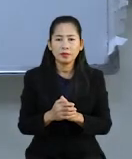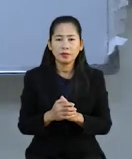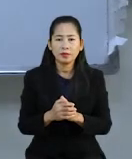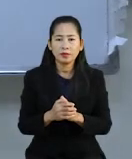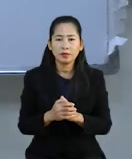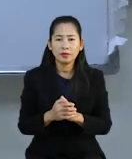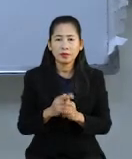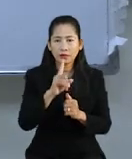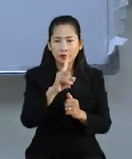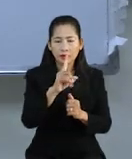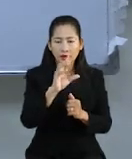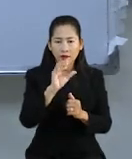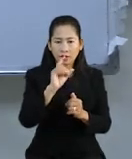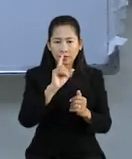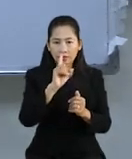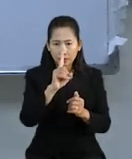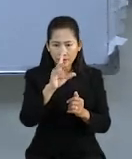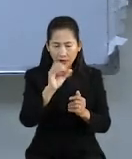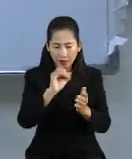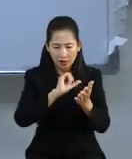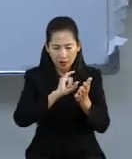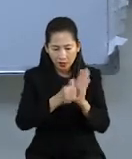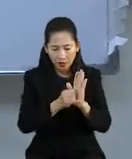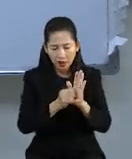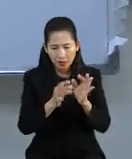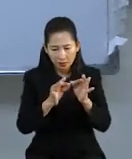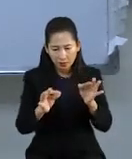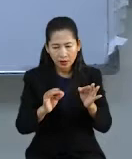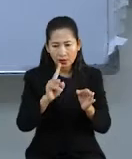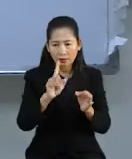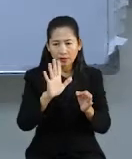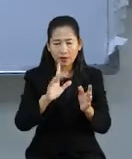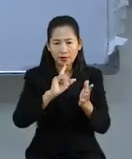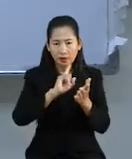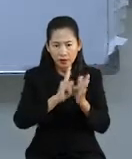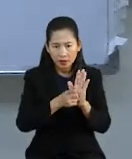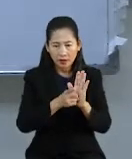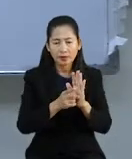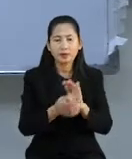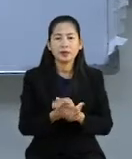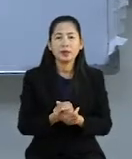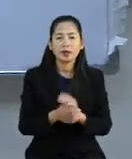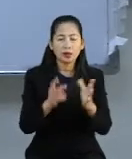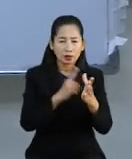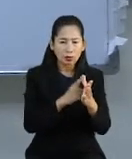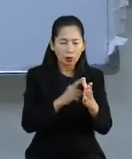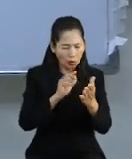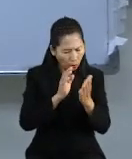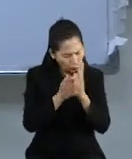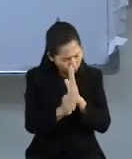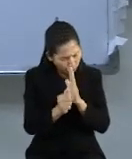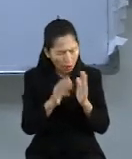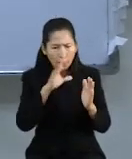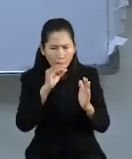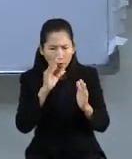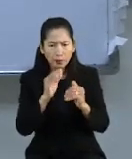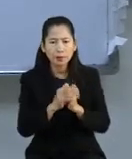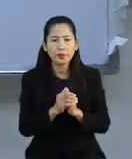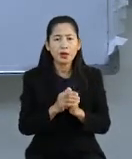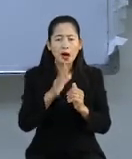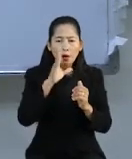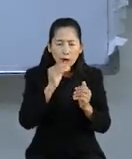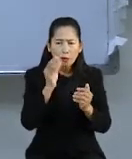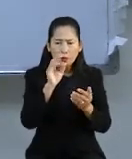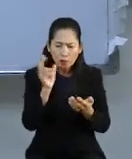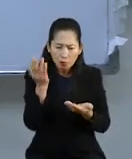Bà sân chất đọc mấy tí ở tốn ạ, này cụ bà dễ bê chân cốt đọc ra mấy tí. Tỏ, đọc ra mấy tí nó con á. Đọc bông thử ở sát nông ca để dây sần. Chà, để